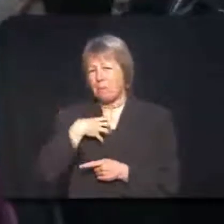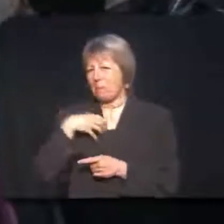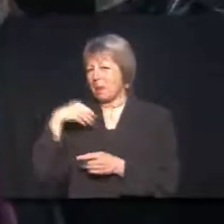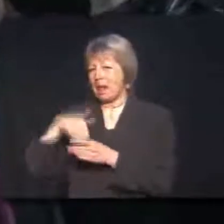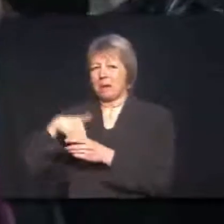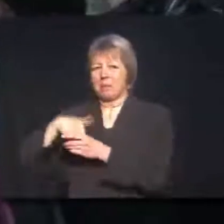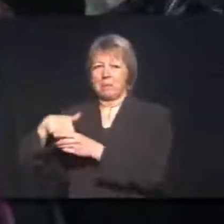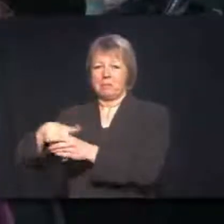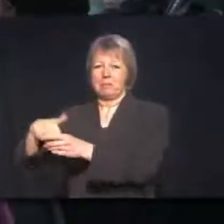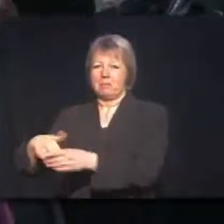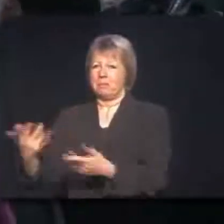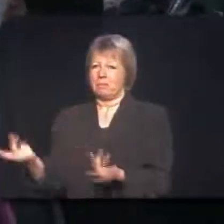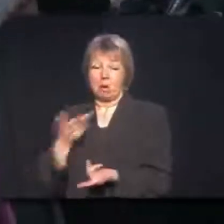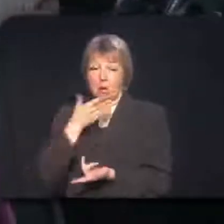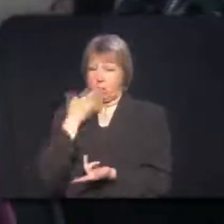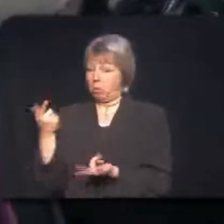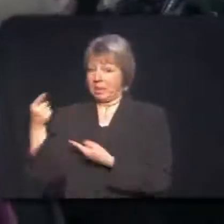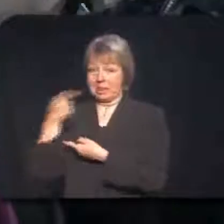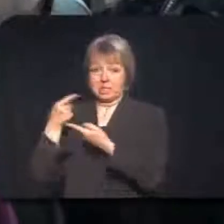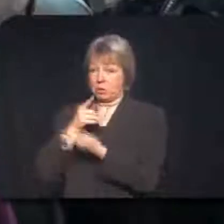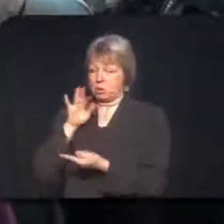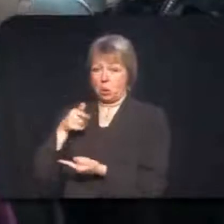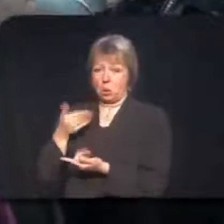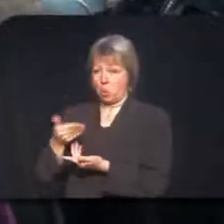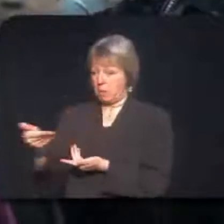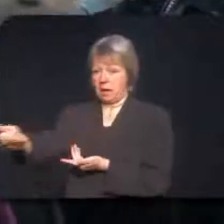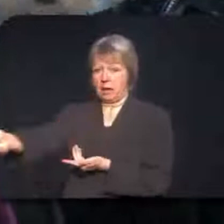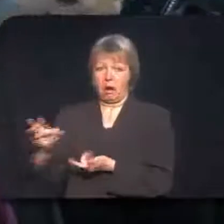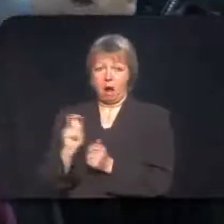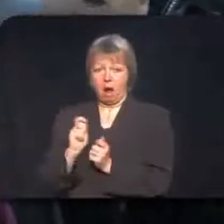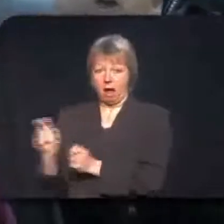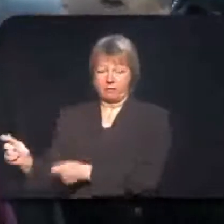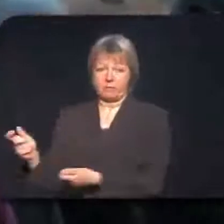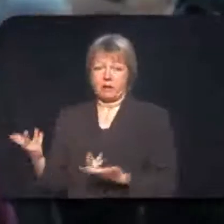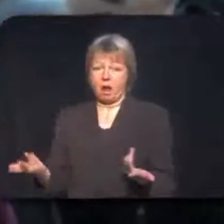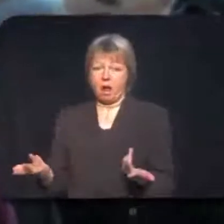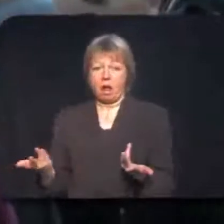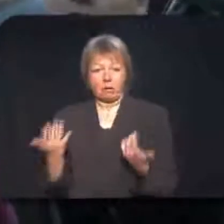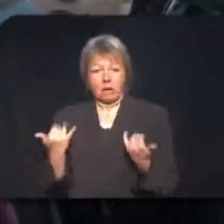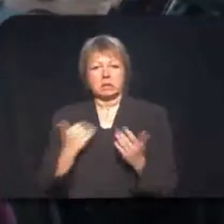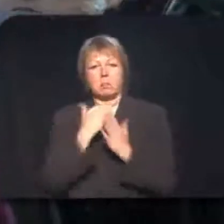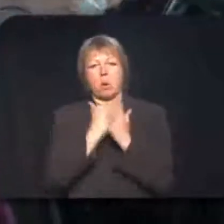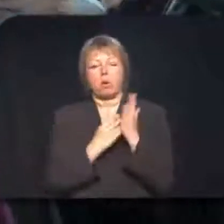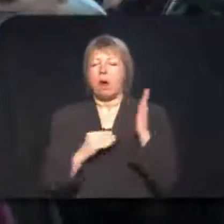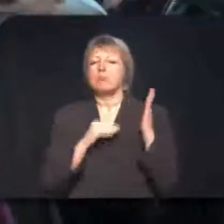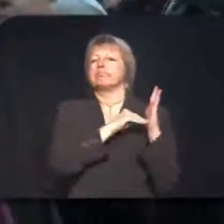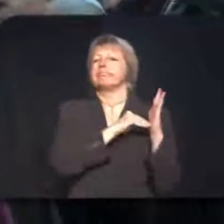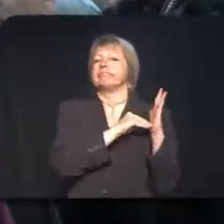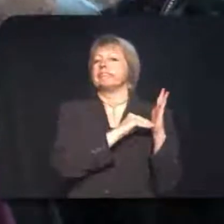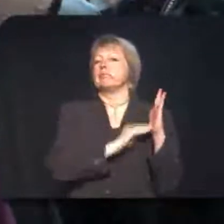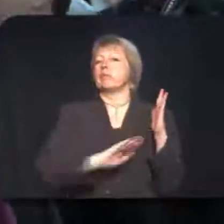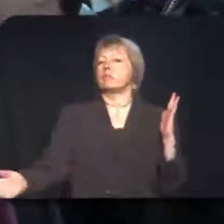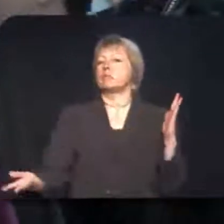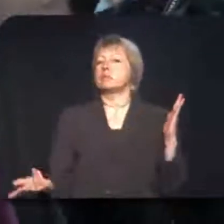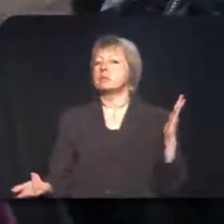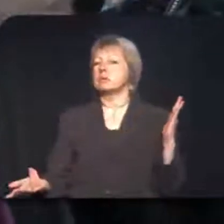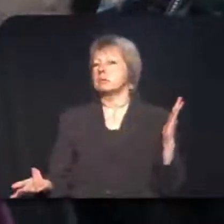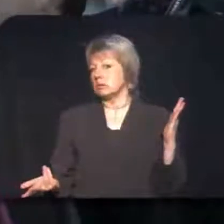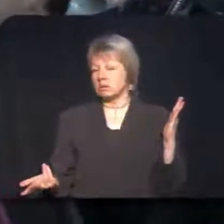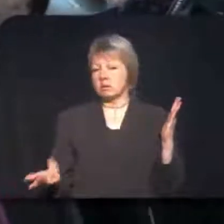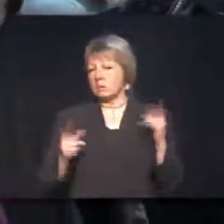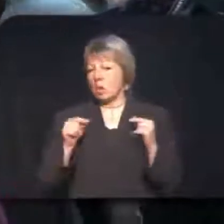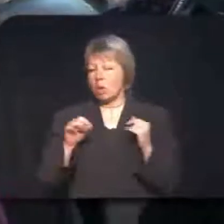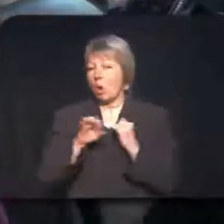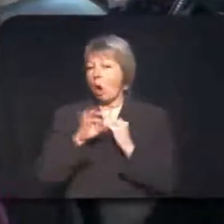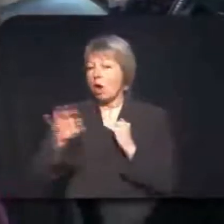darüber haben wir nicht diskutiert und wie sie haben sie jetzt im Programm zu stehen und wenn wir die Möglichkeit haben auch online über